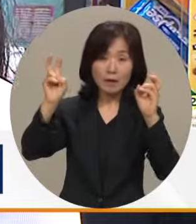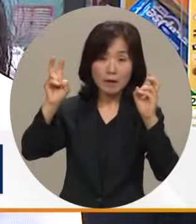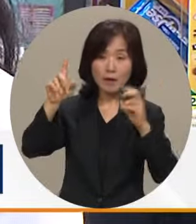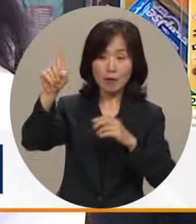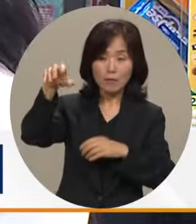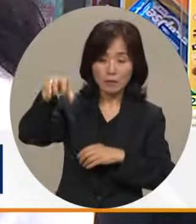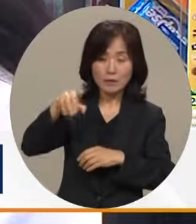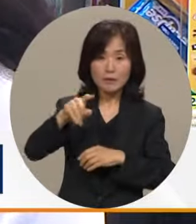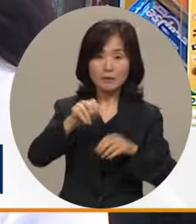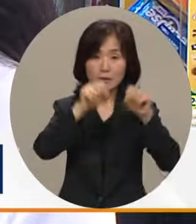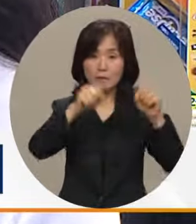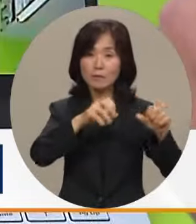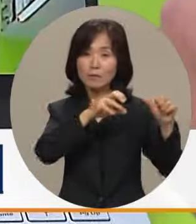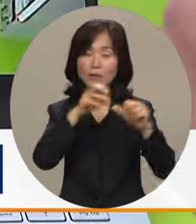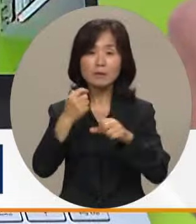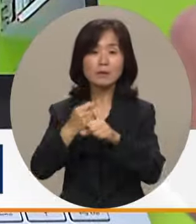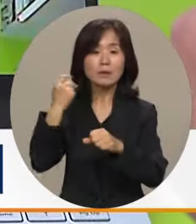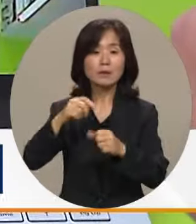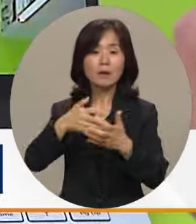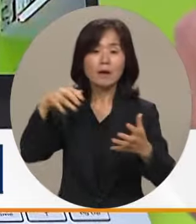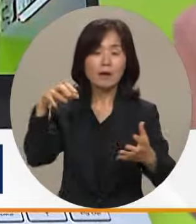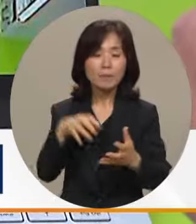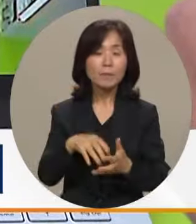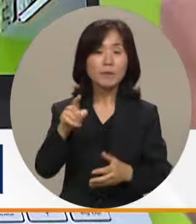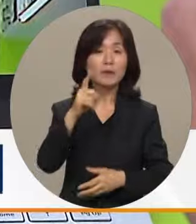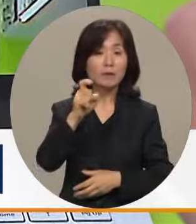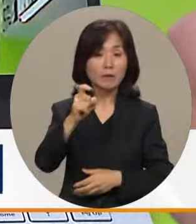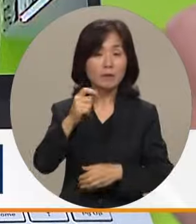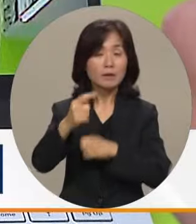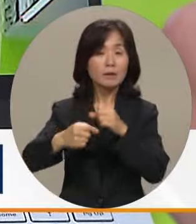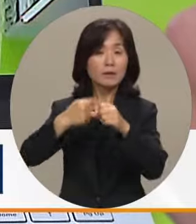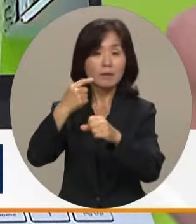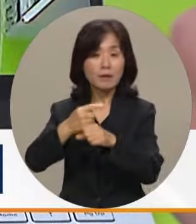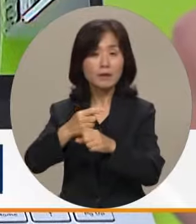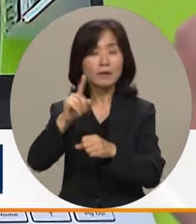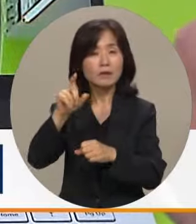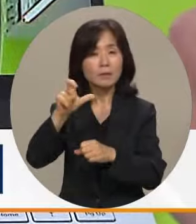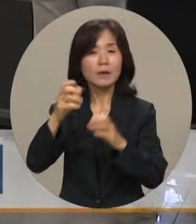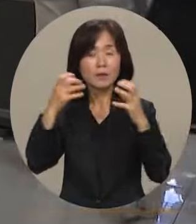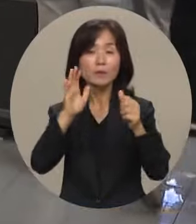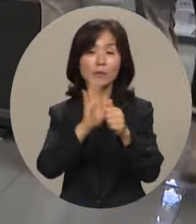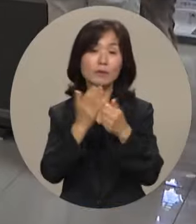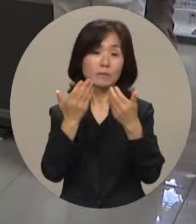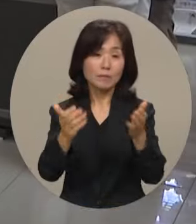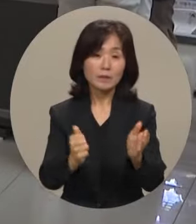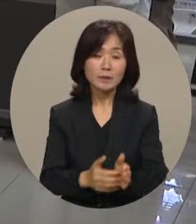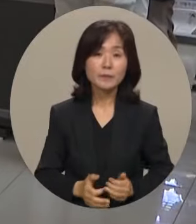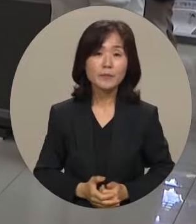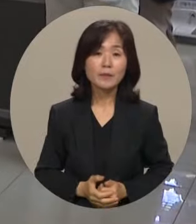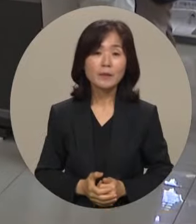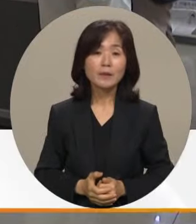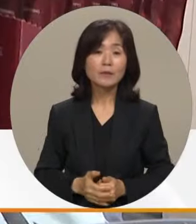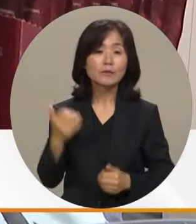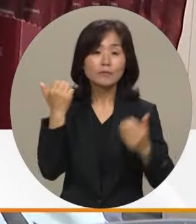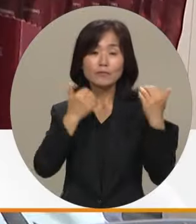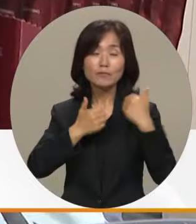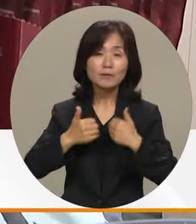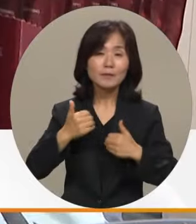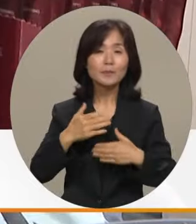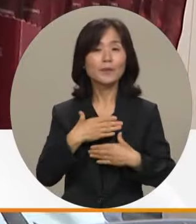시스템을 활용해 지난해까지 총 110명, 한해 평균 15명 이상의 아동을 도왔습니다. 누구나 친근하게 올수 있는데